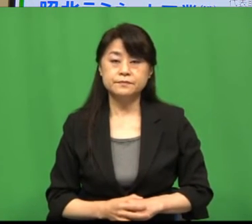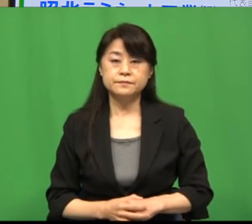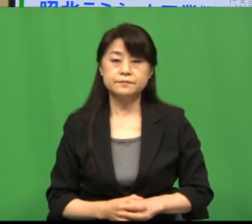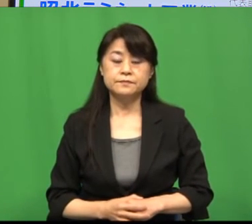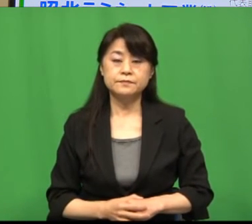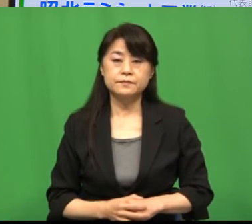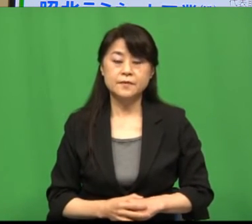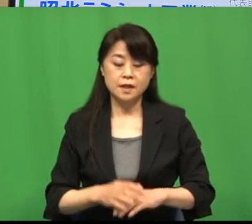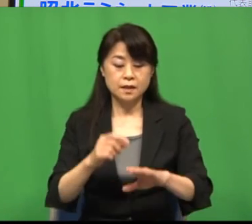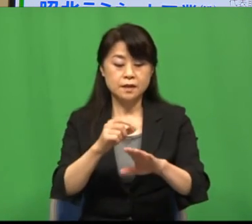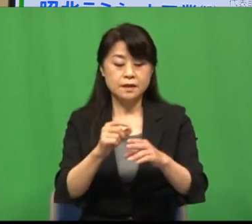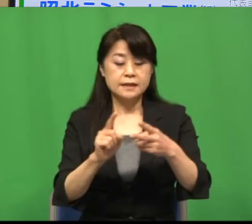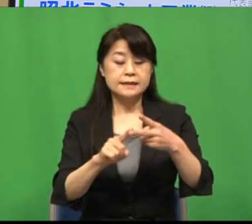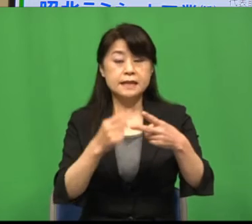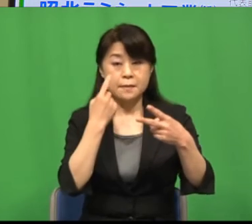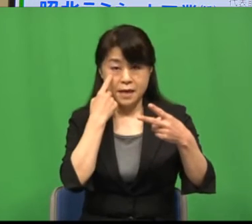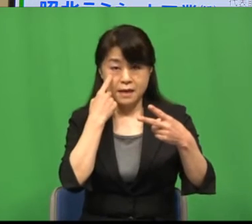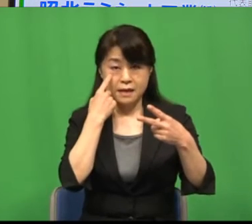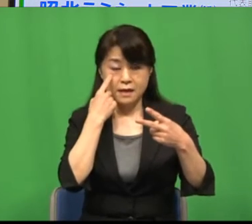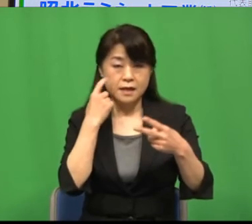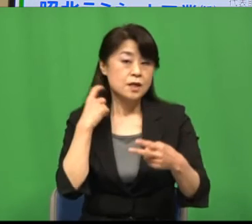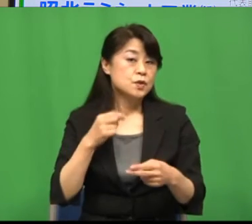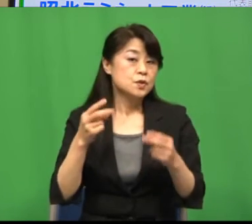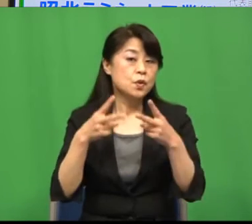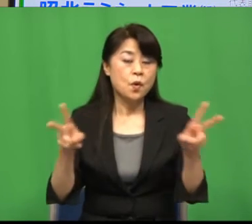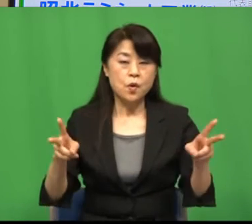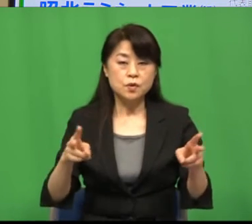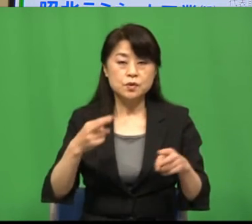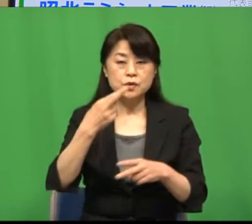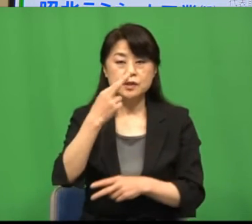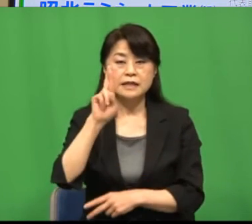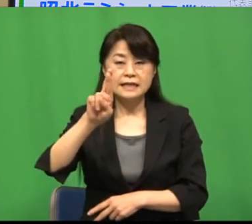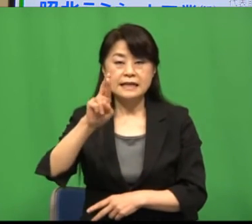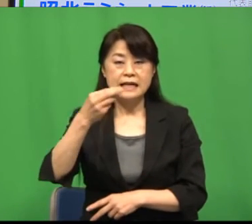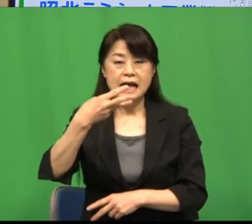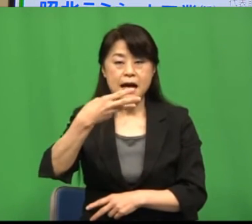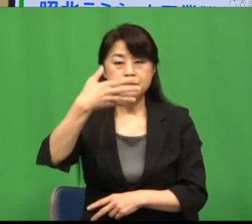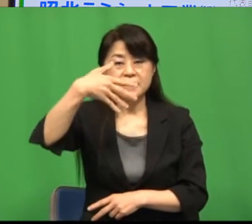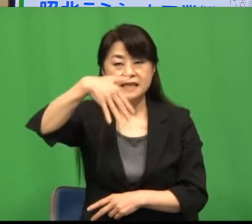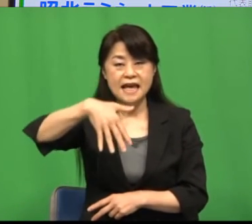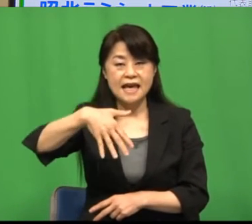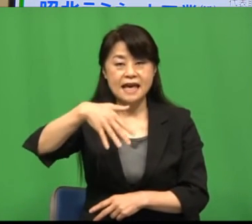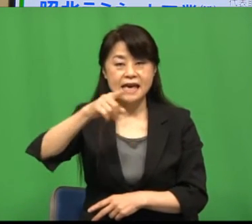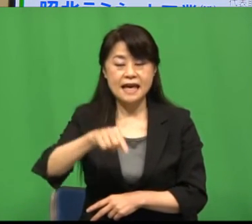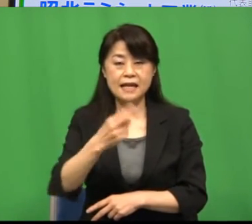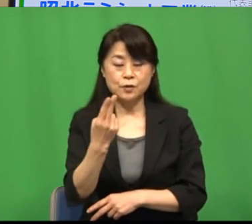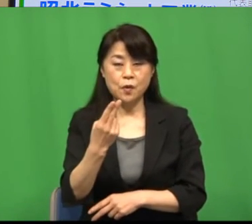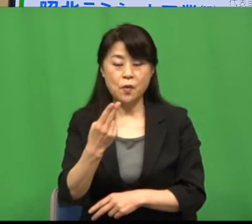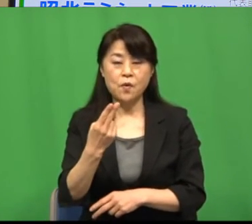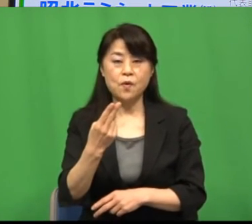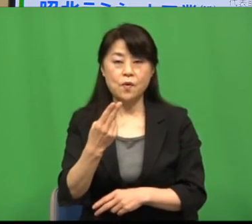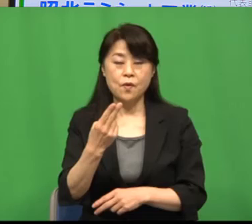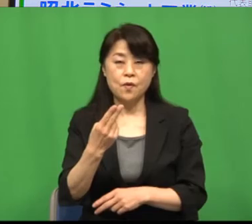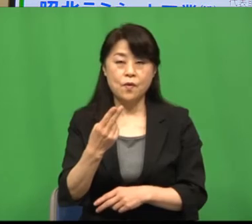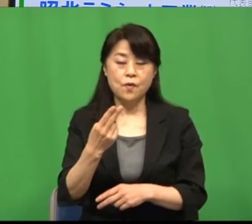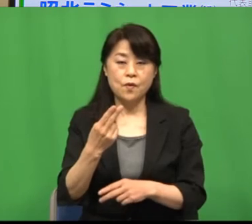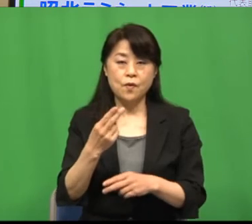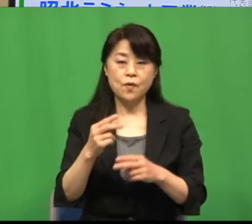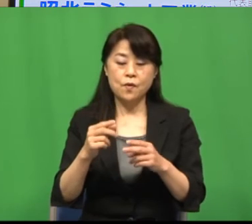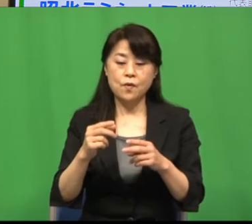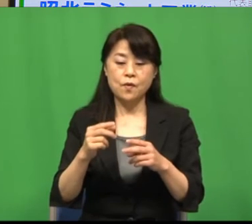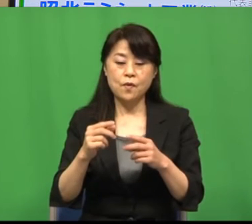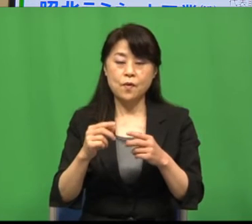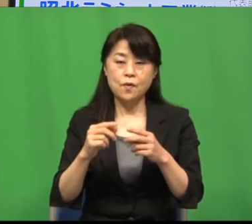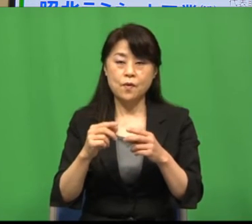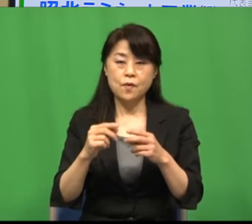特別賞の2社目は湘北ラミネート工業株式会社さんの機能性 PTP プレスフル